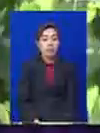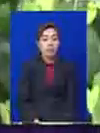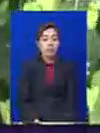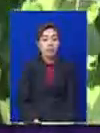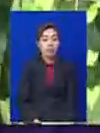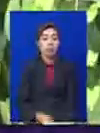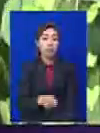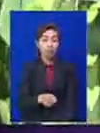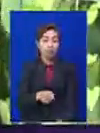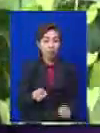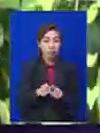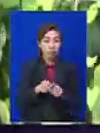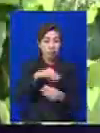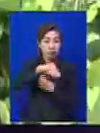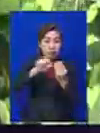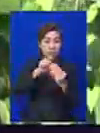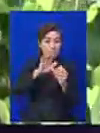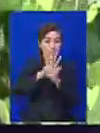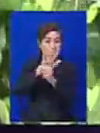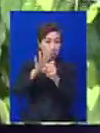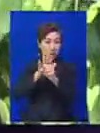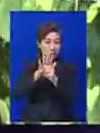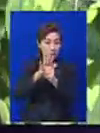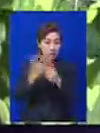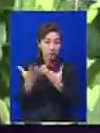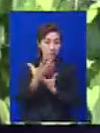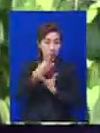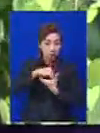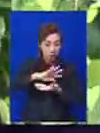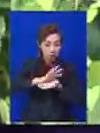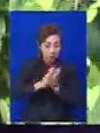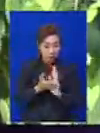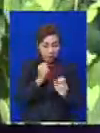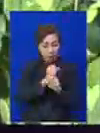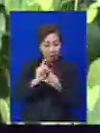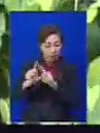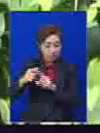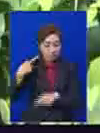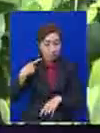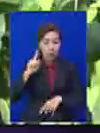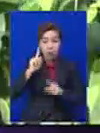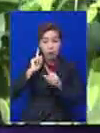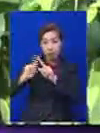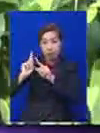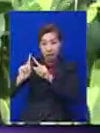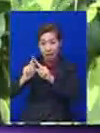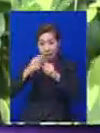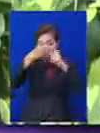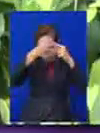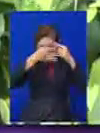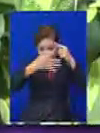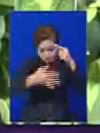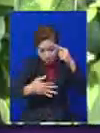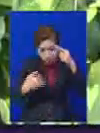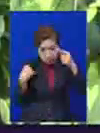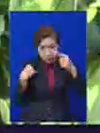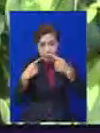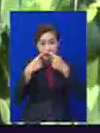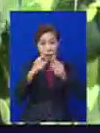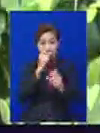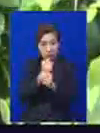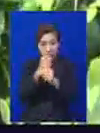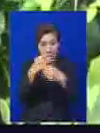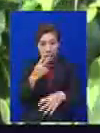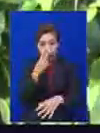ข้อดีของการนำหลักปรัชญาเศรษฐกิจพอเพียงมาใช้นะคะก็มีอยู่หลายอย่างค่ะแต่สิ่งหนึ่งนะคะที่พิสูจน์ให้พวกเขาเห็น